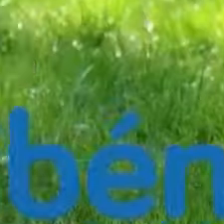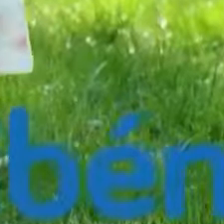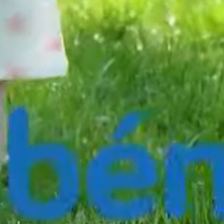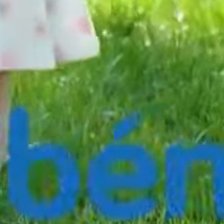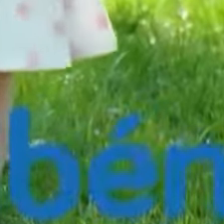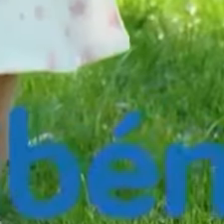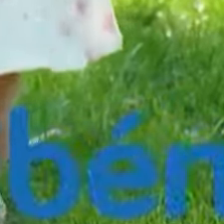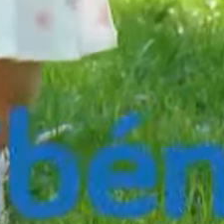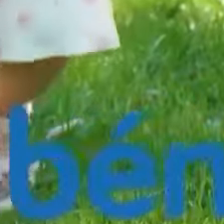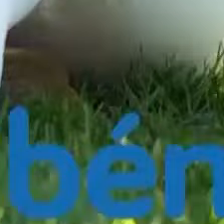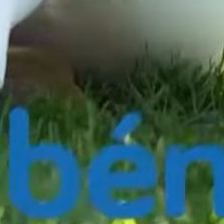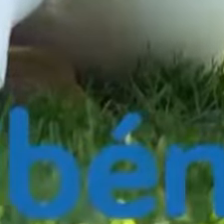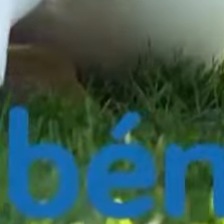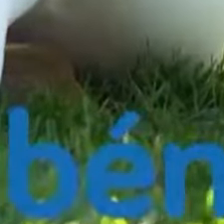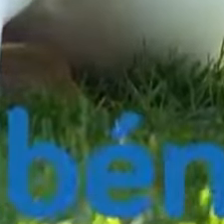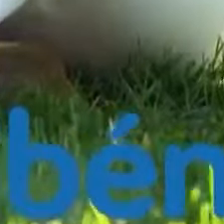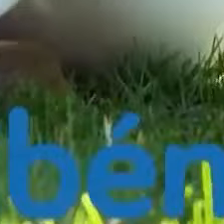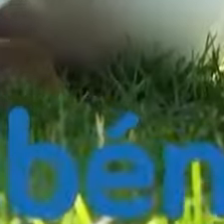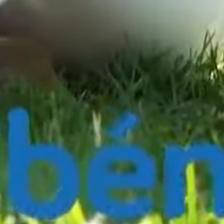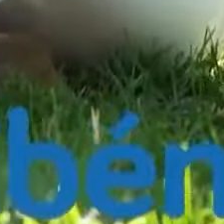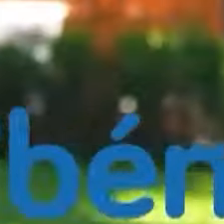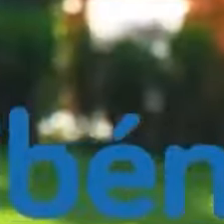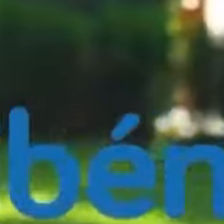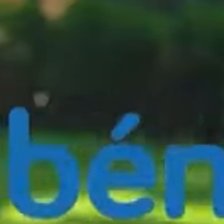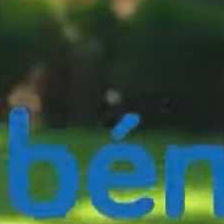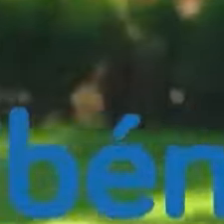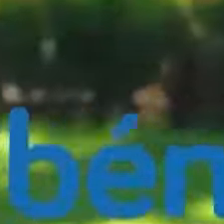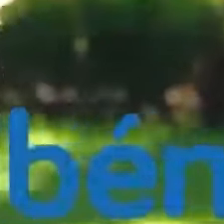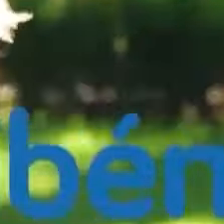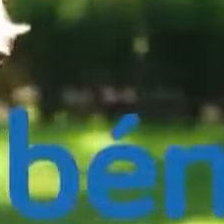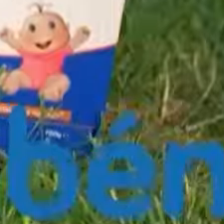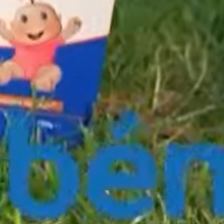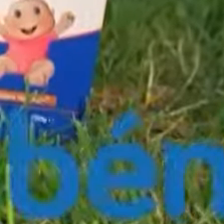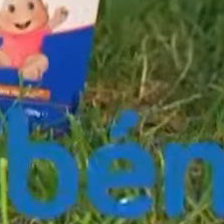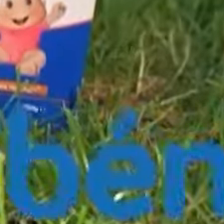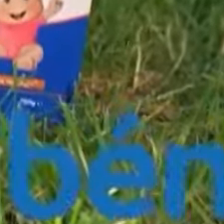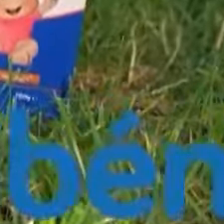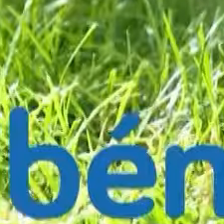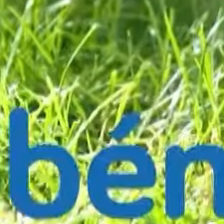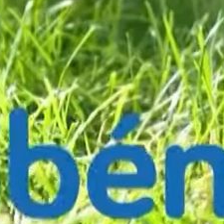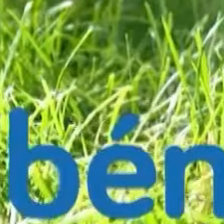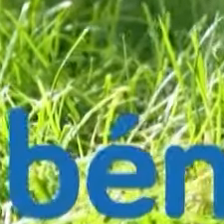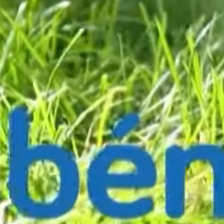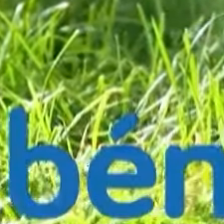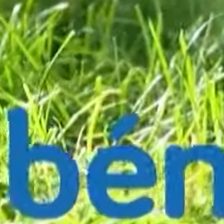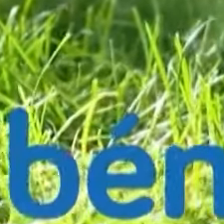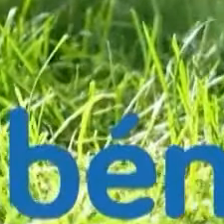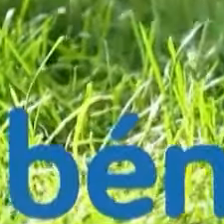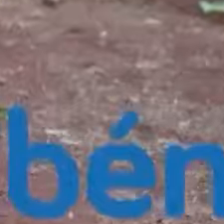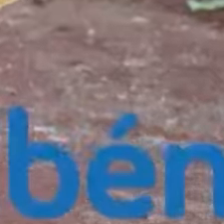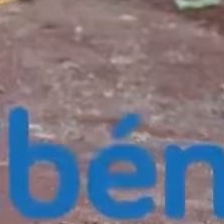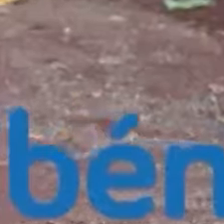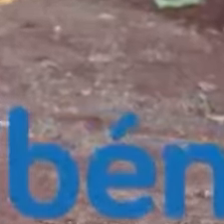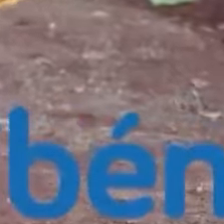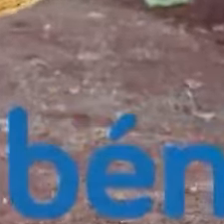დღისეთერის გასართობი გადაცემების სპონსორია Nutribeni. სრულყოფილი საკვები თქვენი პატარების სრულფასოვანი განვითარებისთვის. იკითხეთ GPC-სა